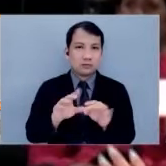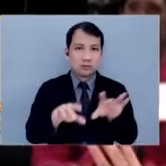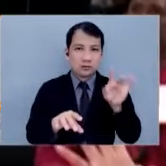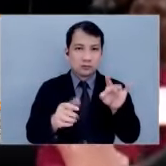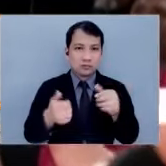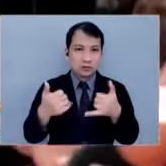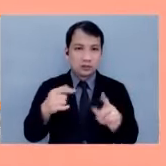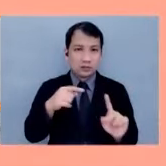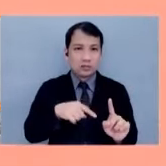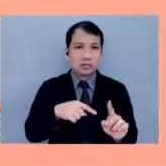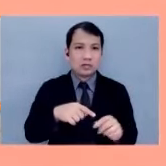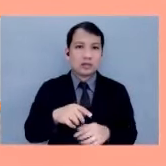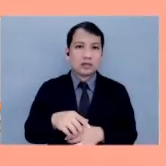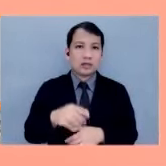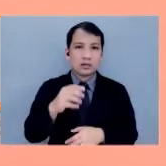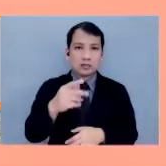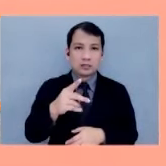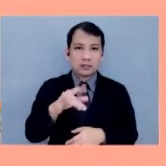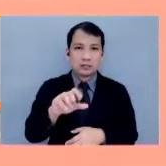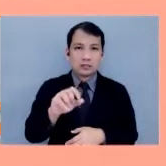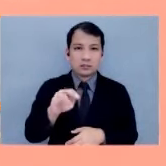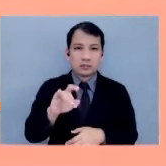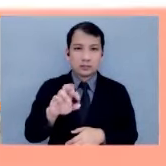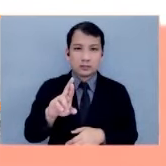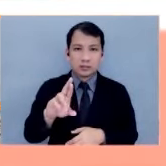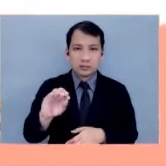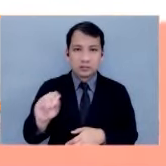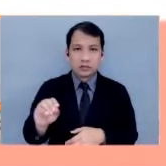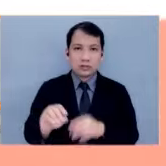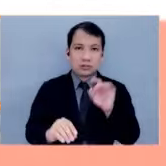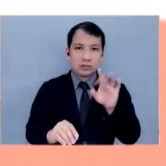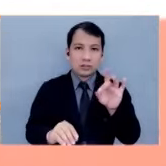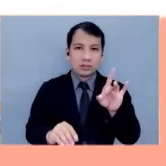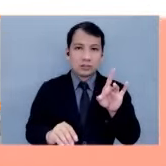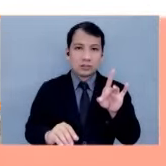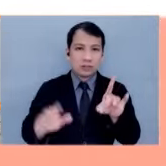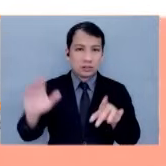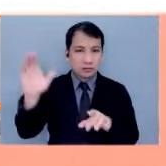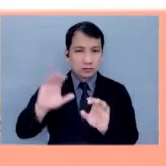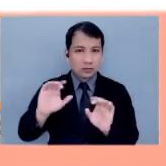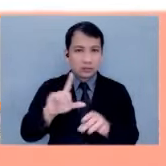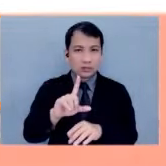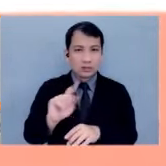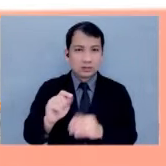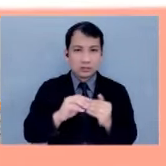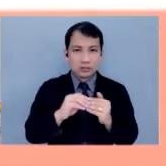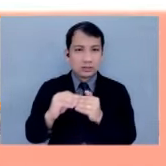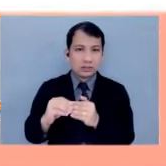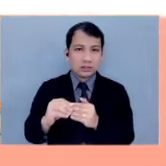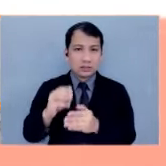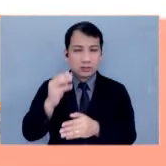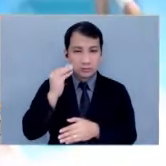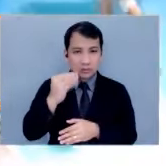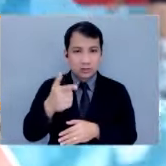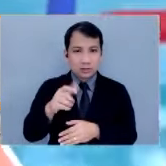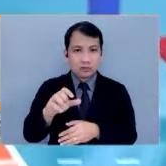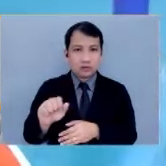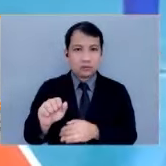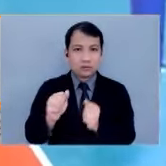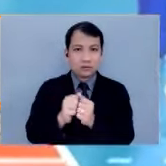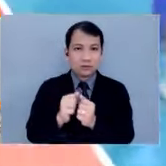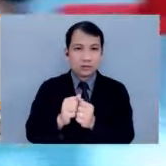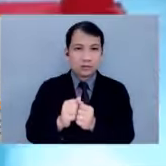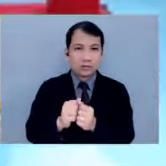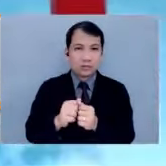si Kyle Negrito na naka 18 excellent sets. Pinangunahan naman ni Michelle Gumabaw ang opensa